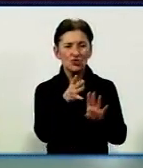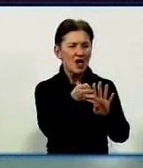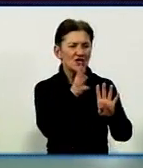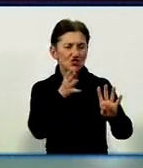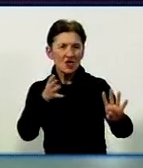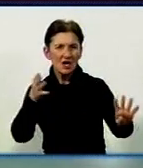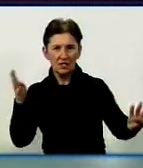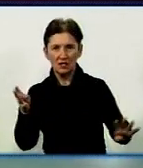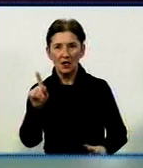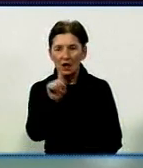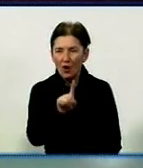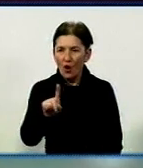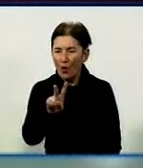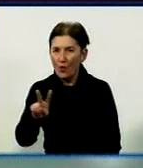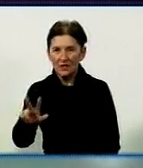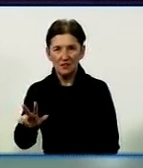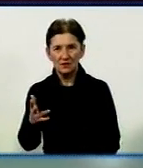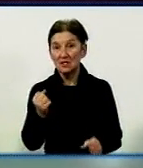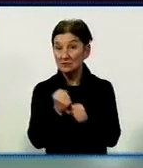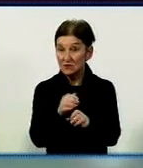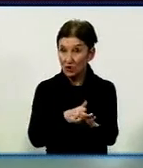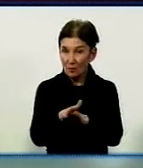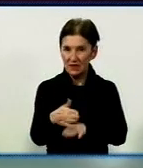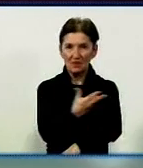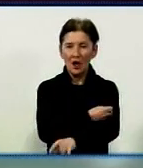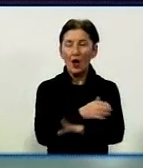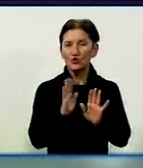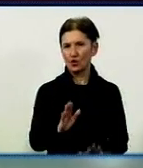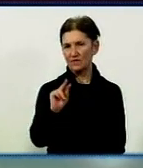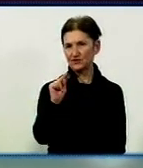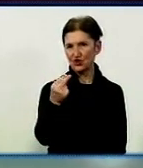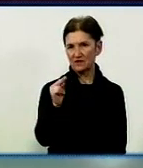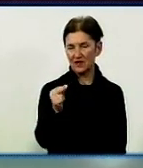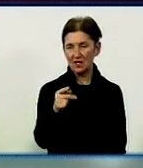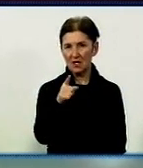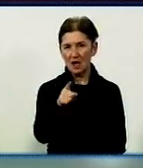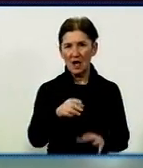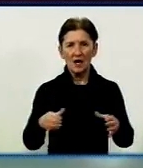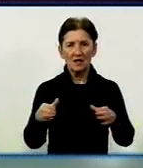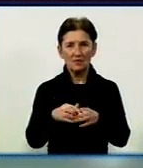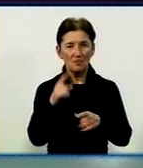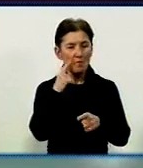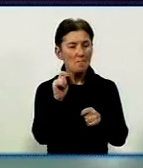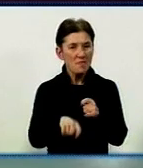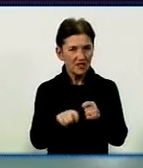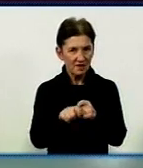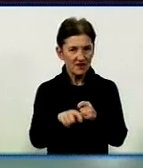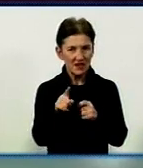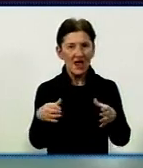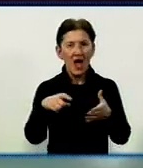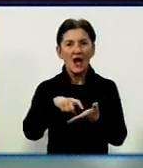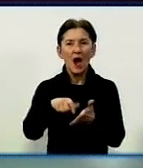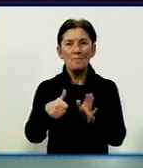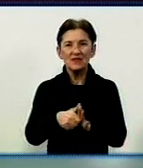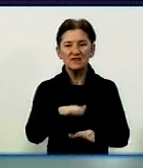доводиться вистоювати години. І зробити щеплення дітям можна тільки в четвер. Посадовці міського управління охорони здоров'я перевірили роботу кабінетів щеплення